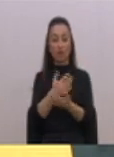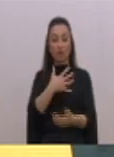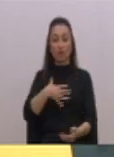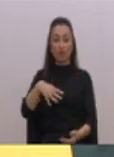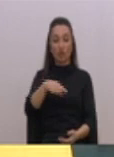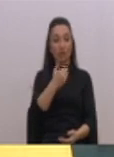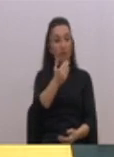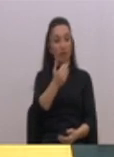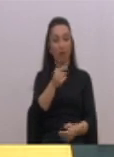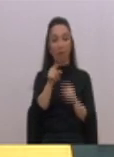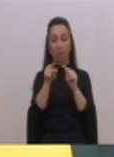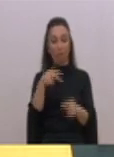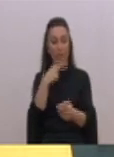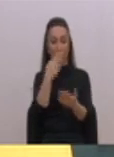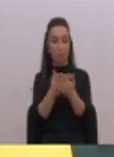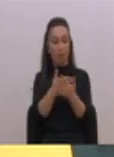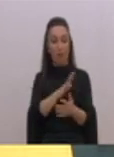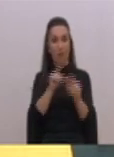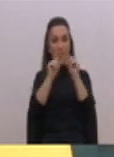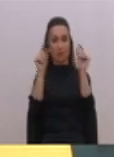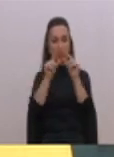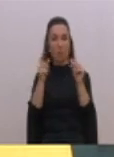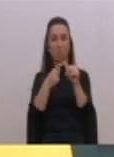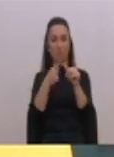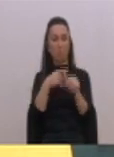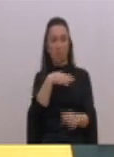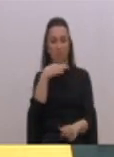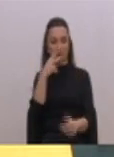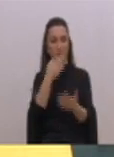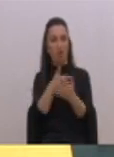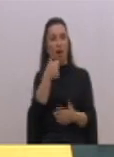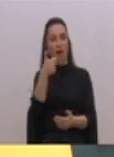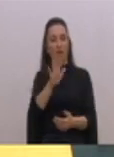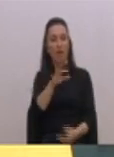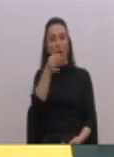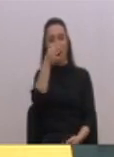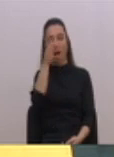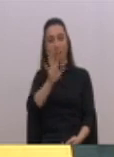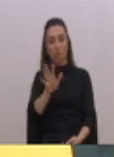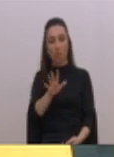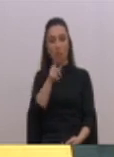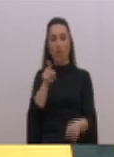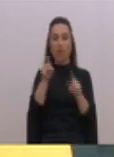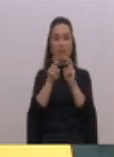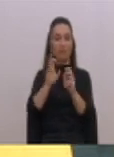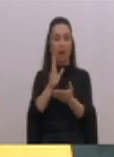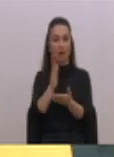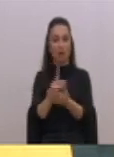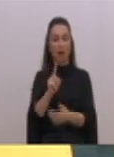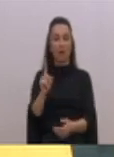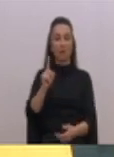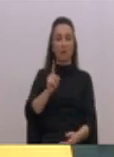თქვენი არგუმენტები არ გვინახავს, მაგრამ სათაურები ბევრი ვნახეთ, რომ ეს არ ვარგა, რომ ეს არ მოგწონთ, რომ ეს ის არ არის, რასაც